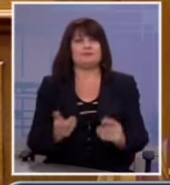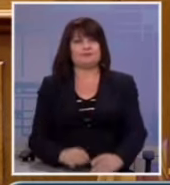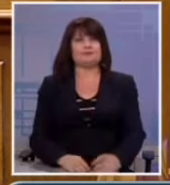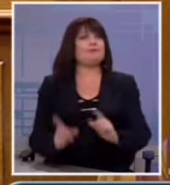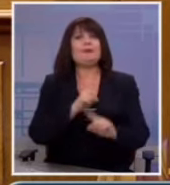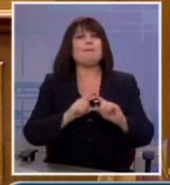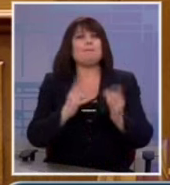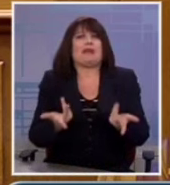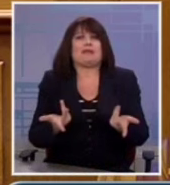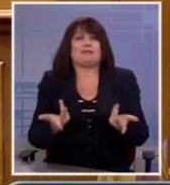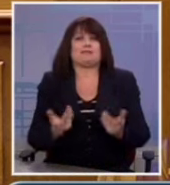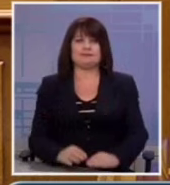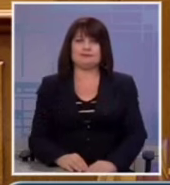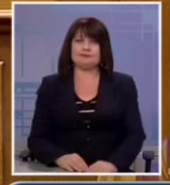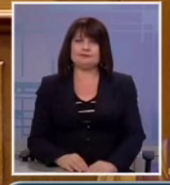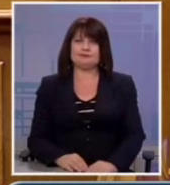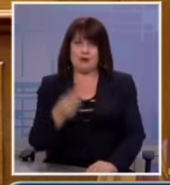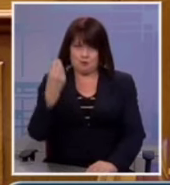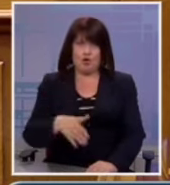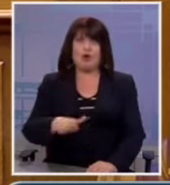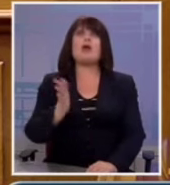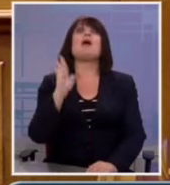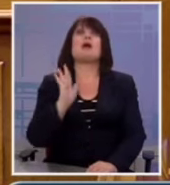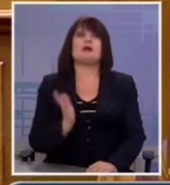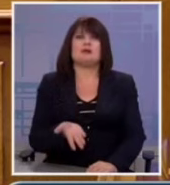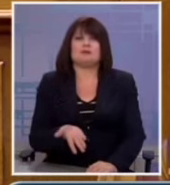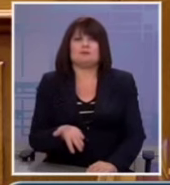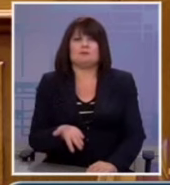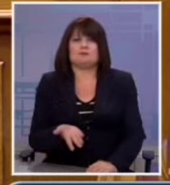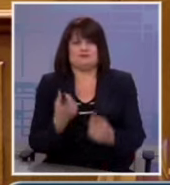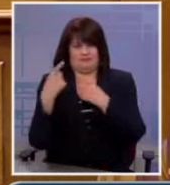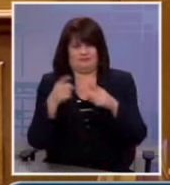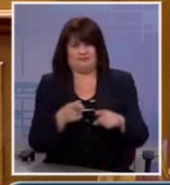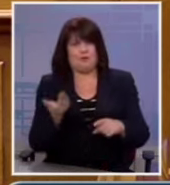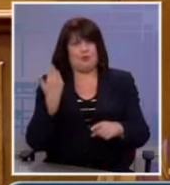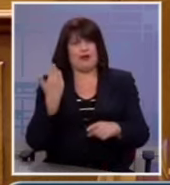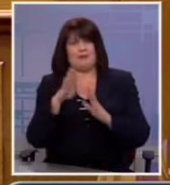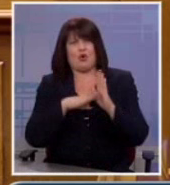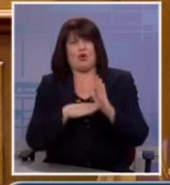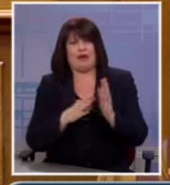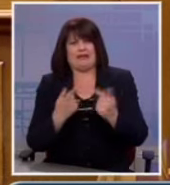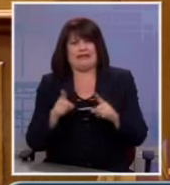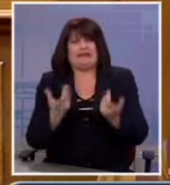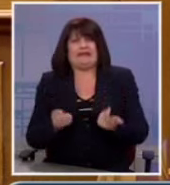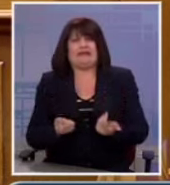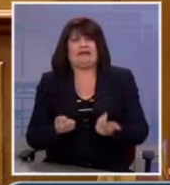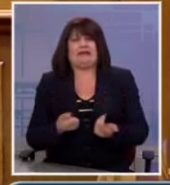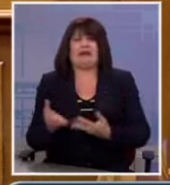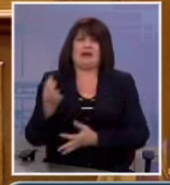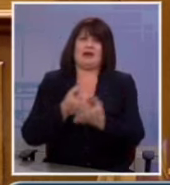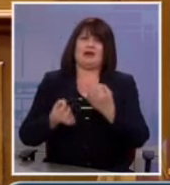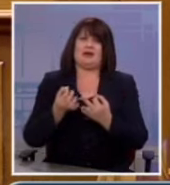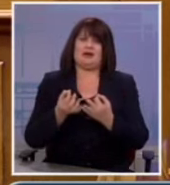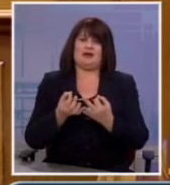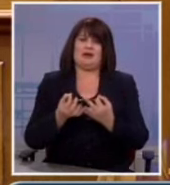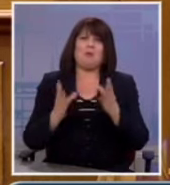Ποιες? Και γιατί δεν θα έρθει χειρότερο μετά? Σε τι διαφέρει από τη συνταγή την προηγούμενη? Και